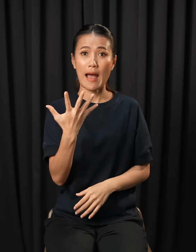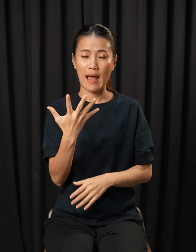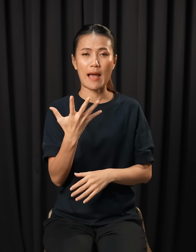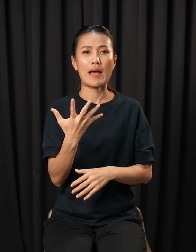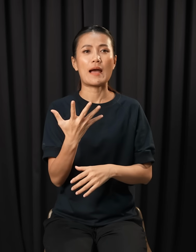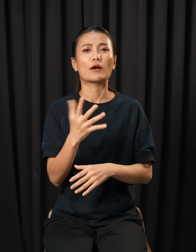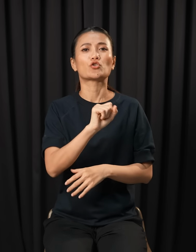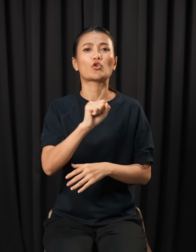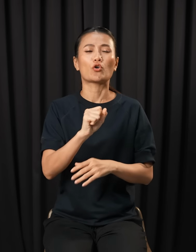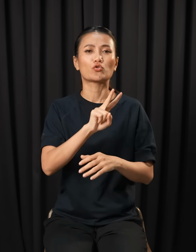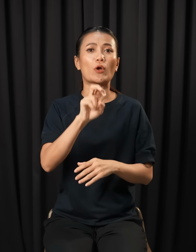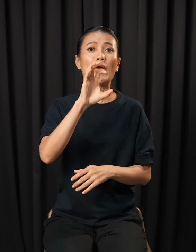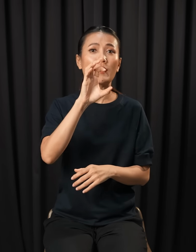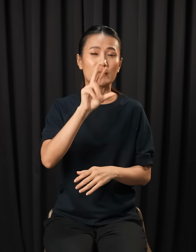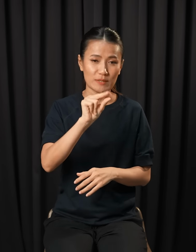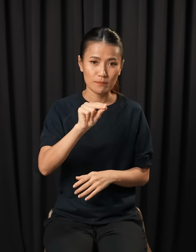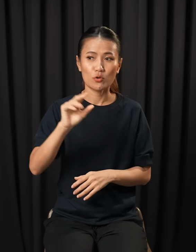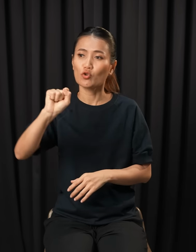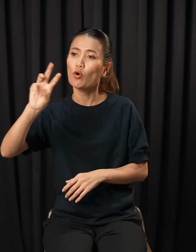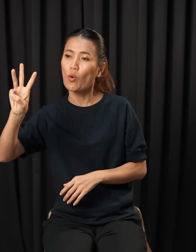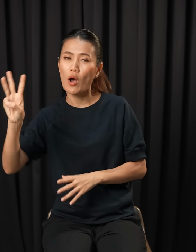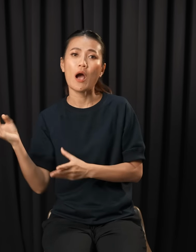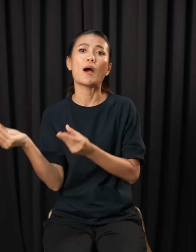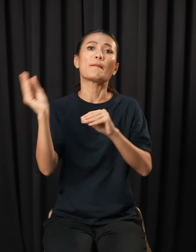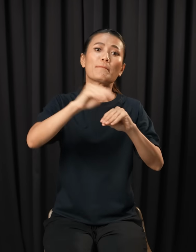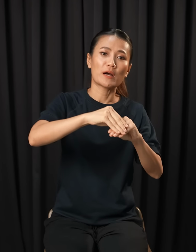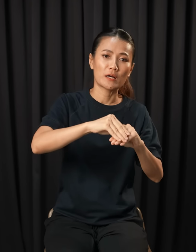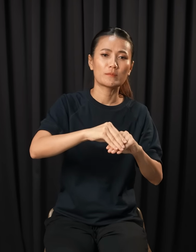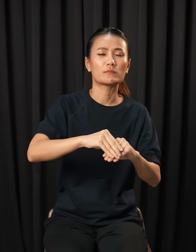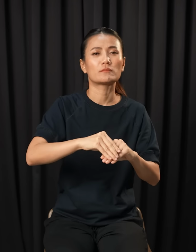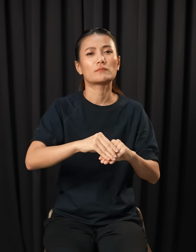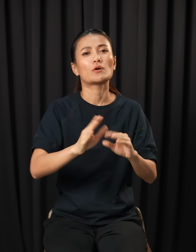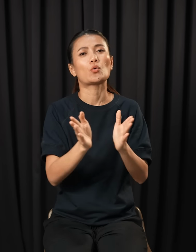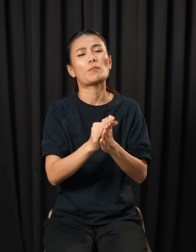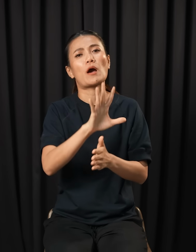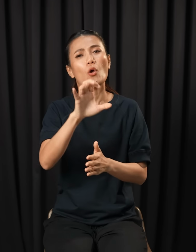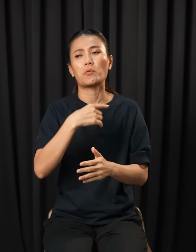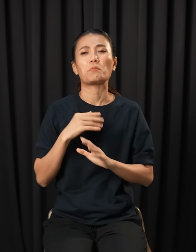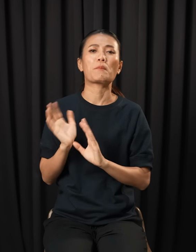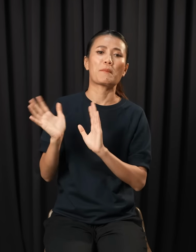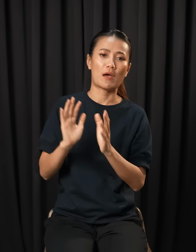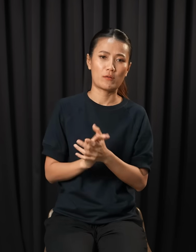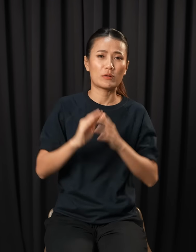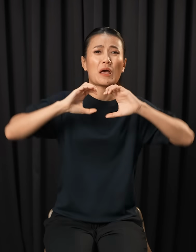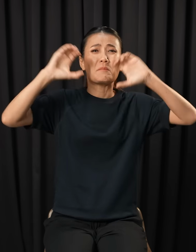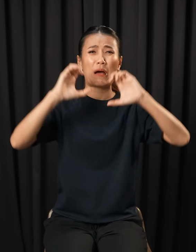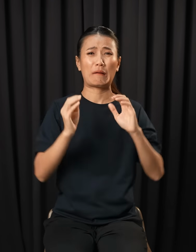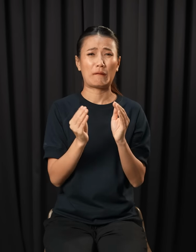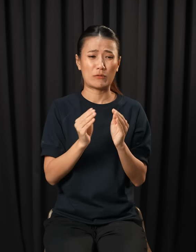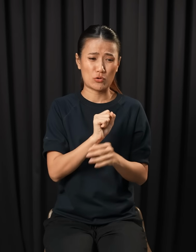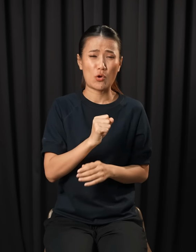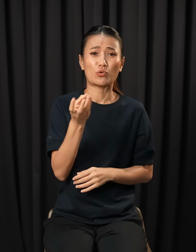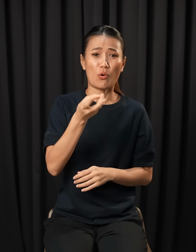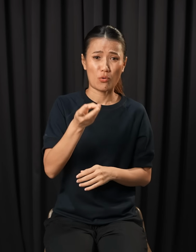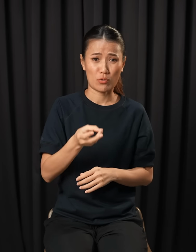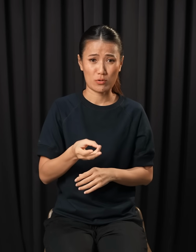รณีเสียงข้างน้อยแกไม่ยอม คือเพราะรวมกันได้5พรรคสมมุตินะได้230ถึงแม้สวจะมาโหวตให้อีก500 400